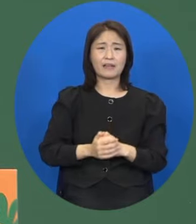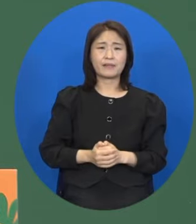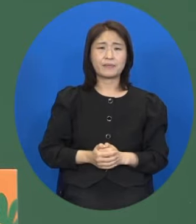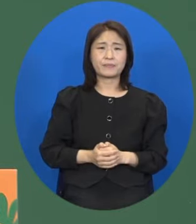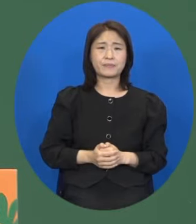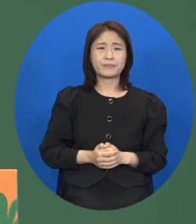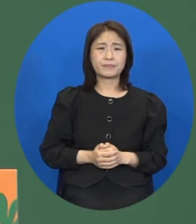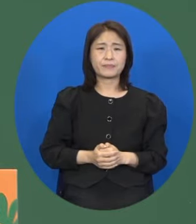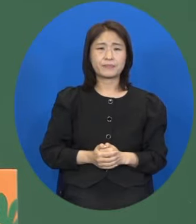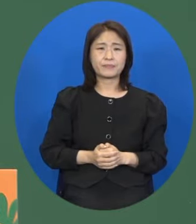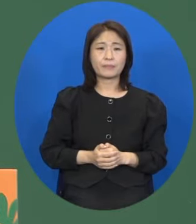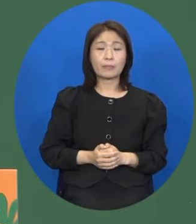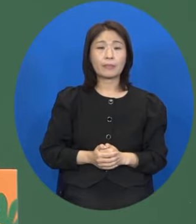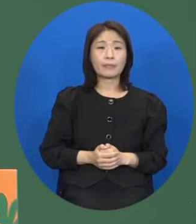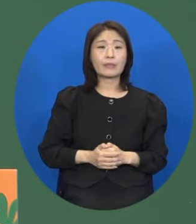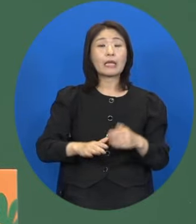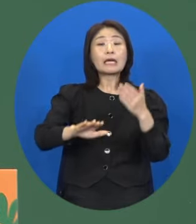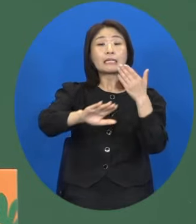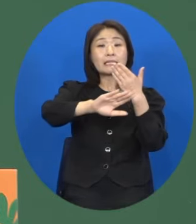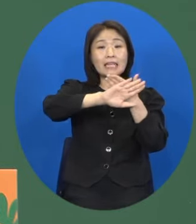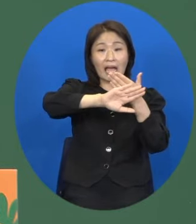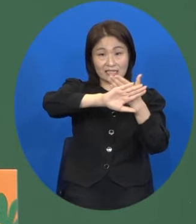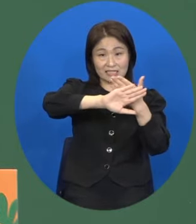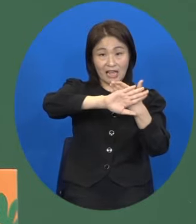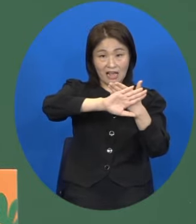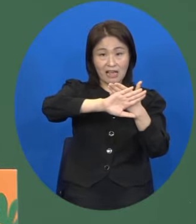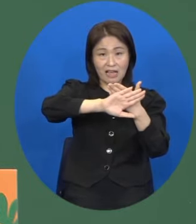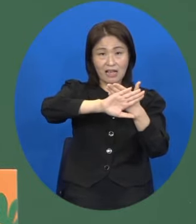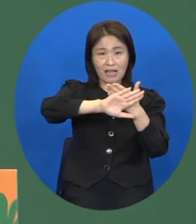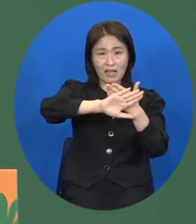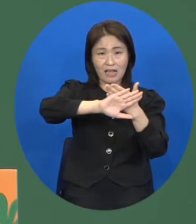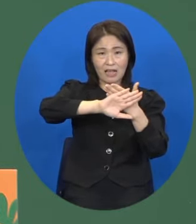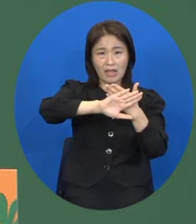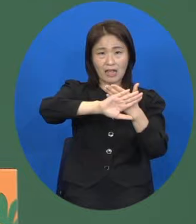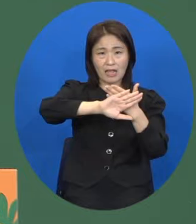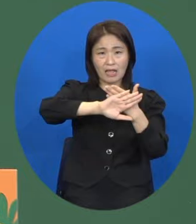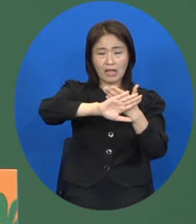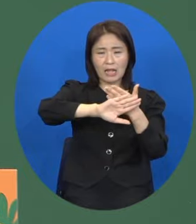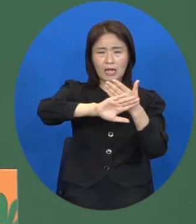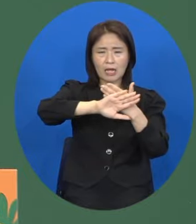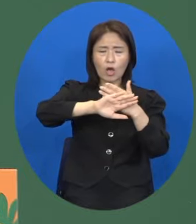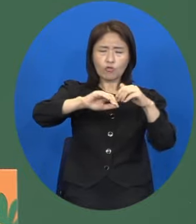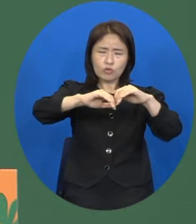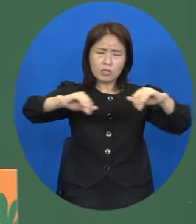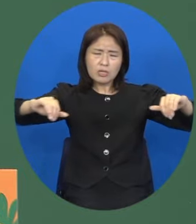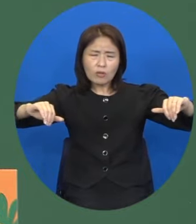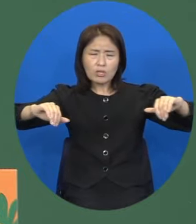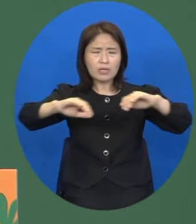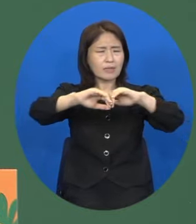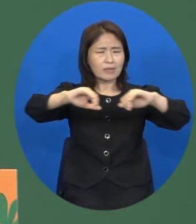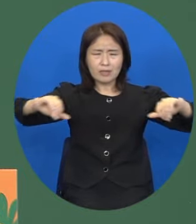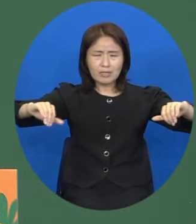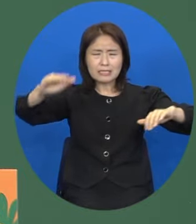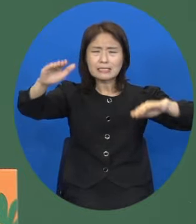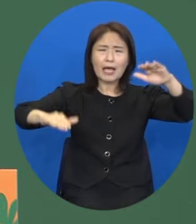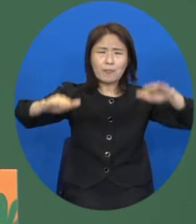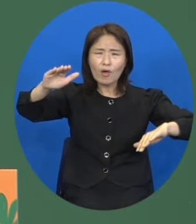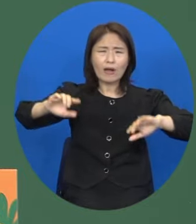아니라 다른 종류의 능력으로 봐야 하는 것이 합당합니다.